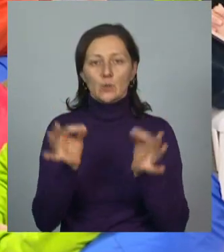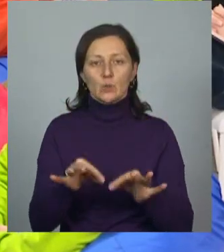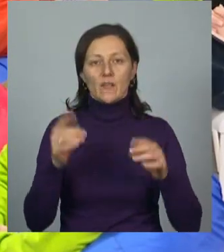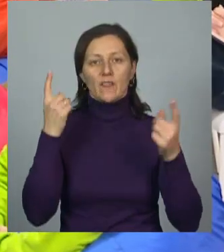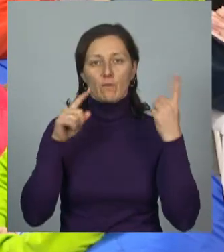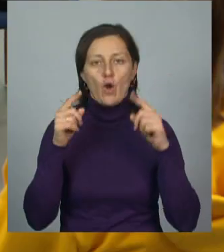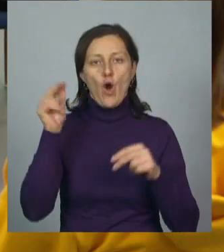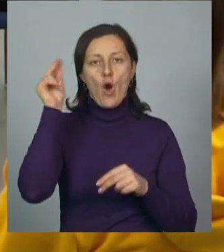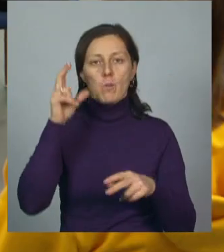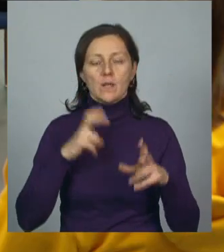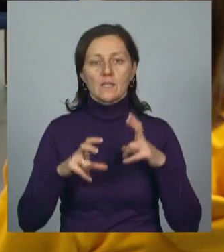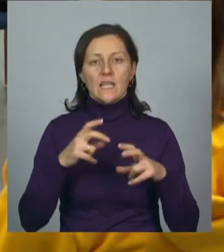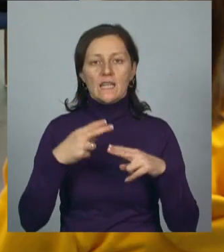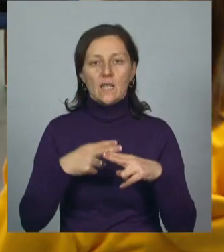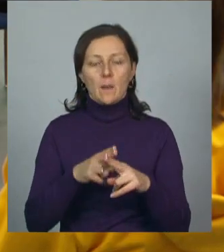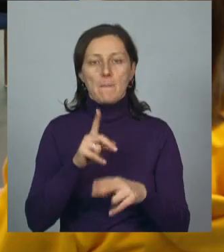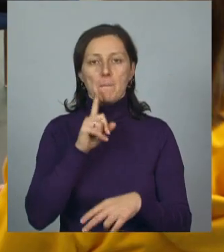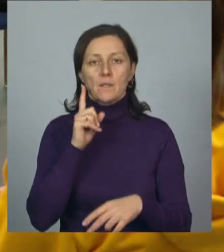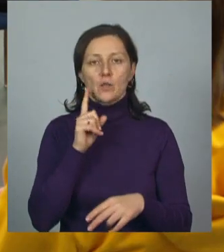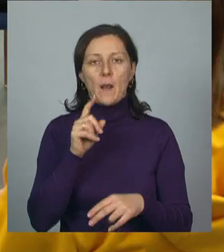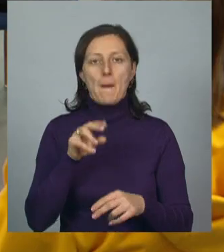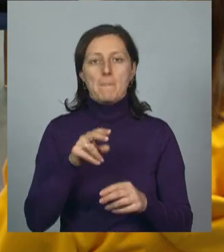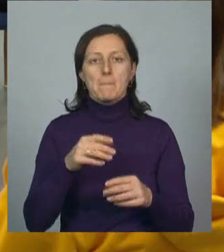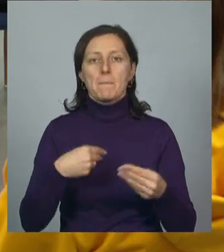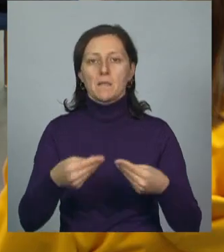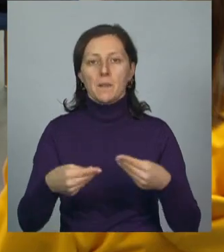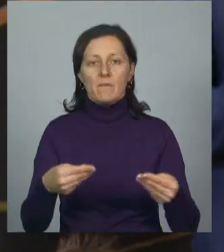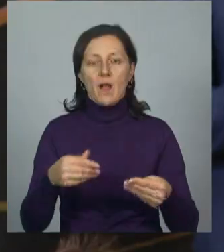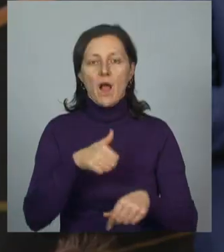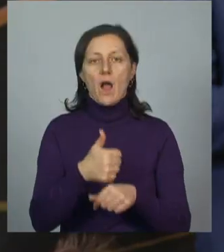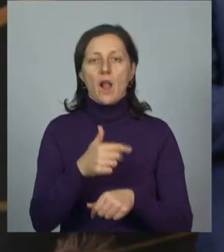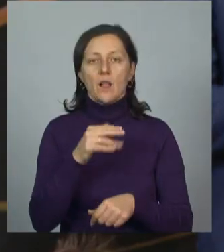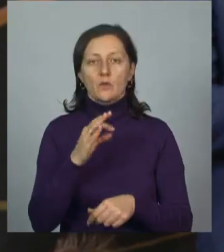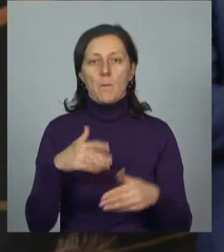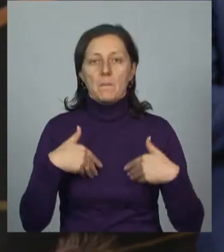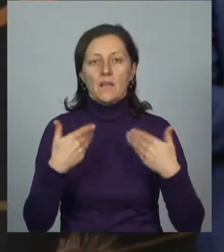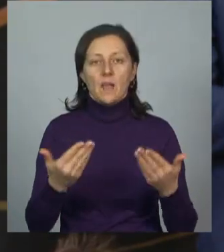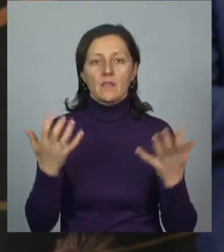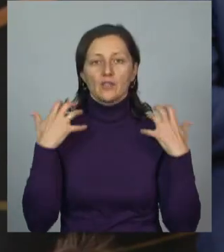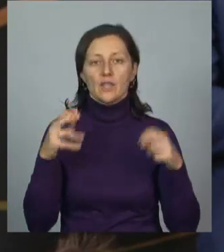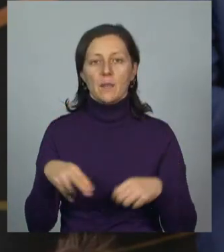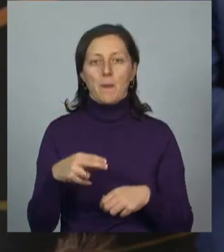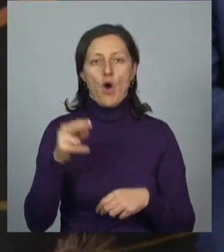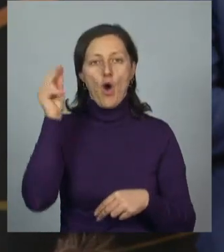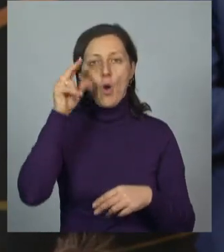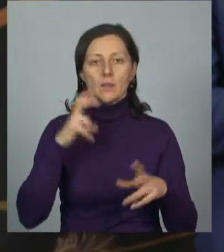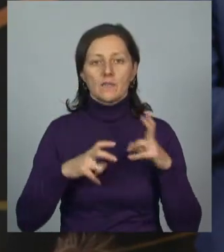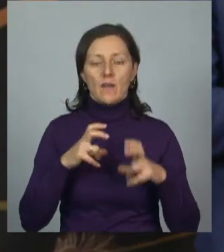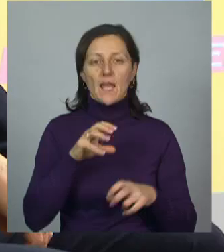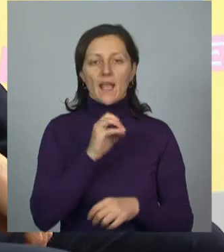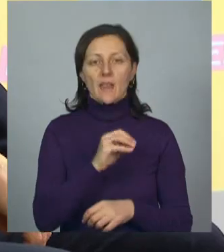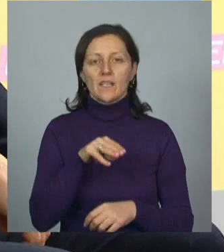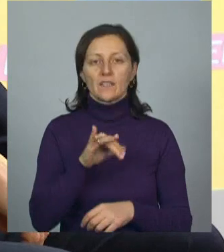творчество, образовательные технологии, молодежное предпринимательство. Вячеслав Гладков предложил начальнику департамента образования Елене